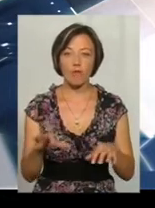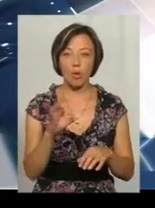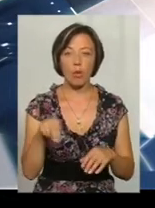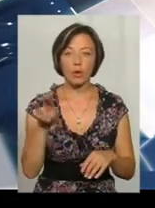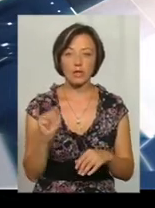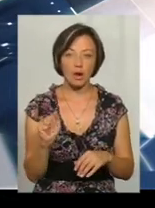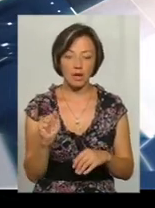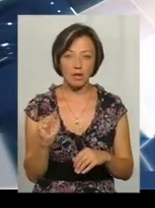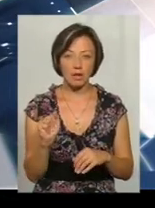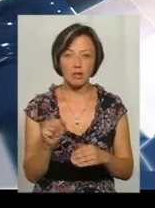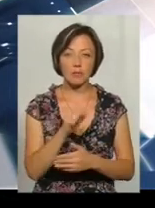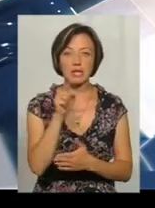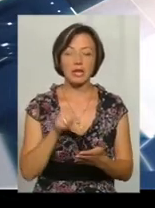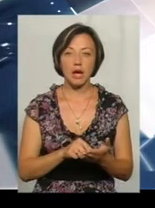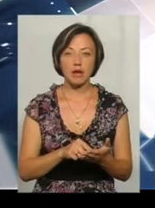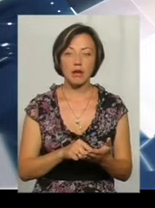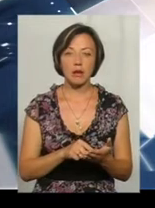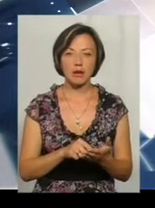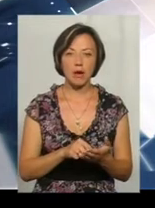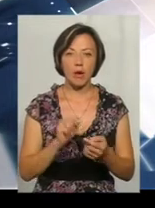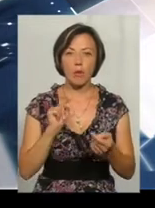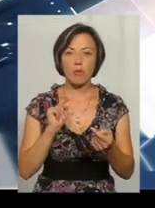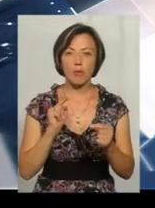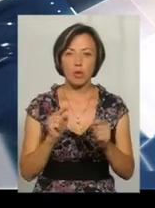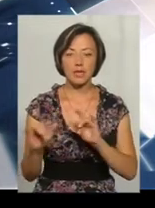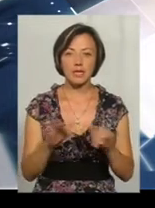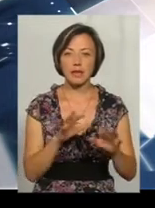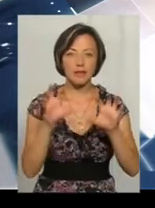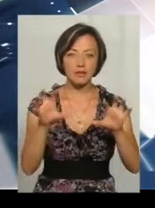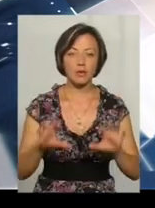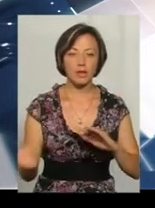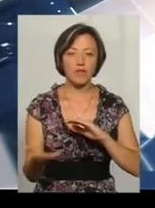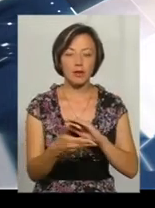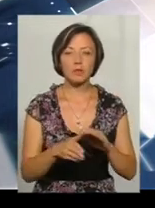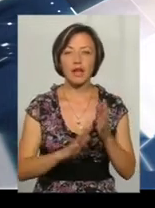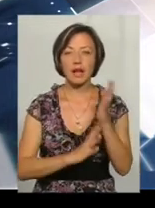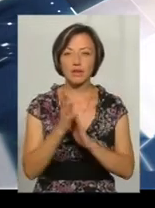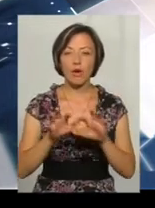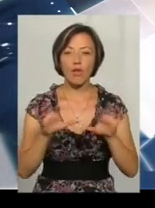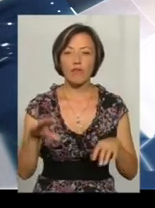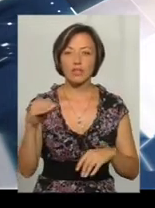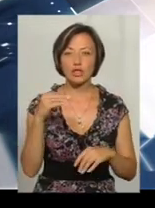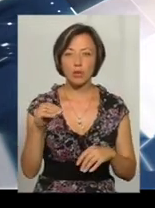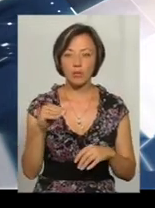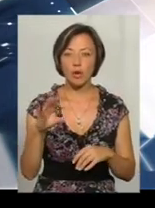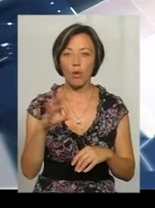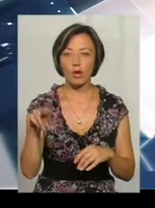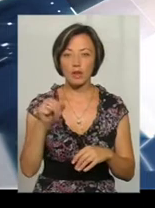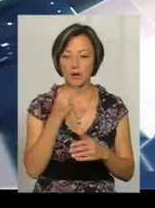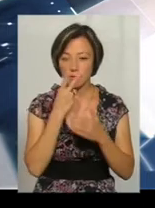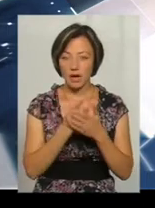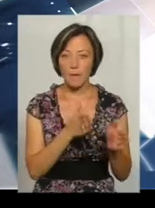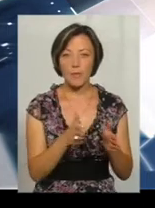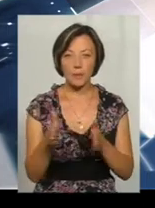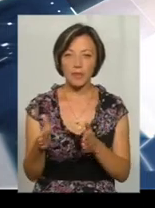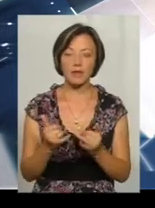скажімо, питання протидії незаконній вирубці лісу. Голова Житомирської ОДА демонструє механізми